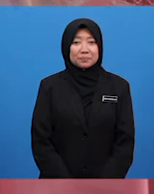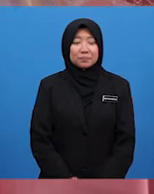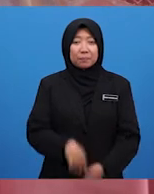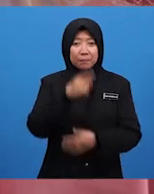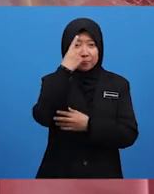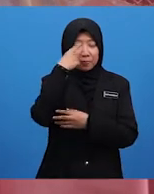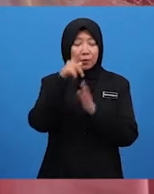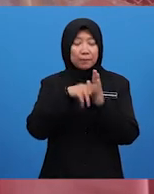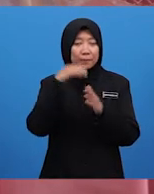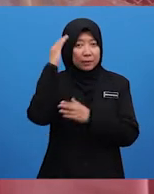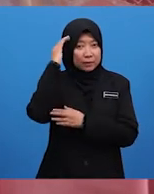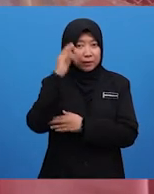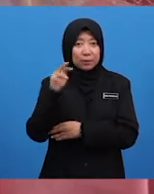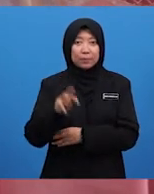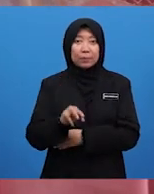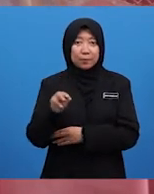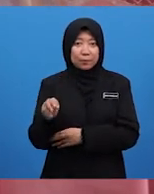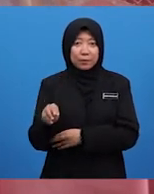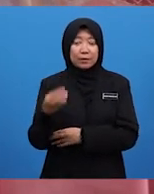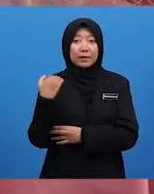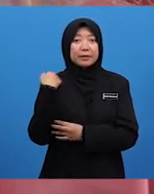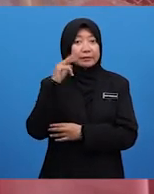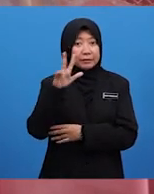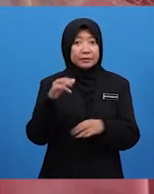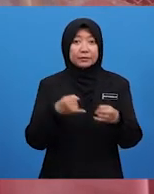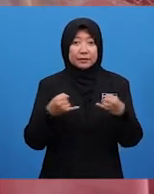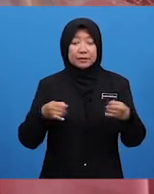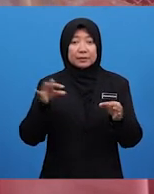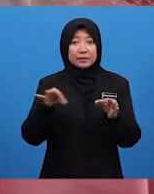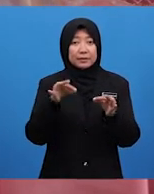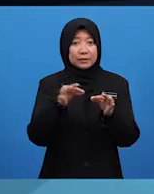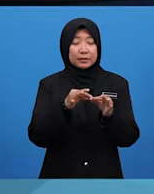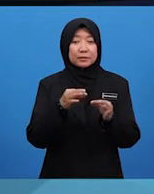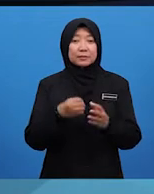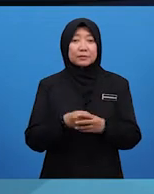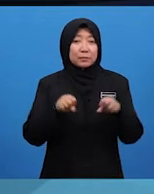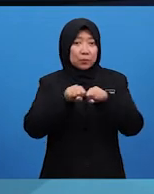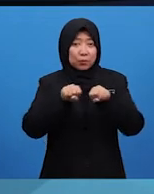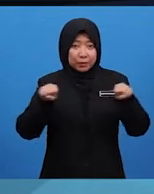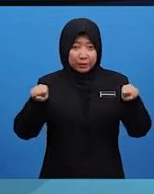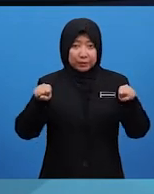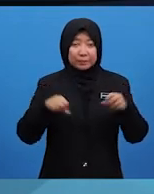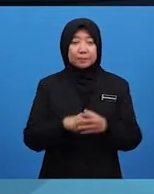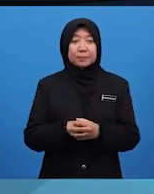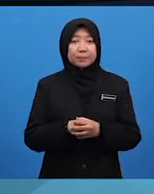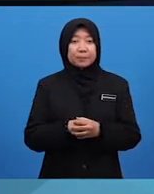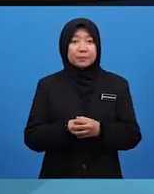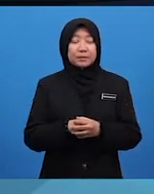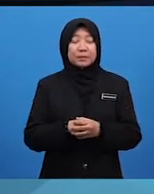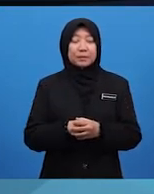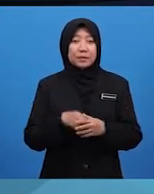Untuk pengetahuan murid-murid, terdapat 3 jenis jahitan smoking, iaitu smoke